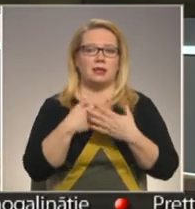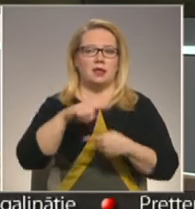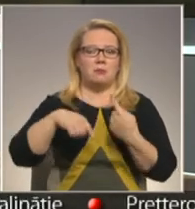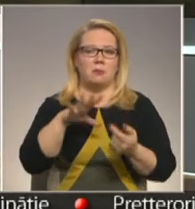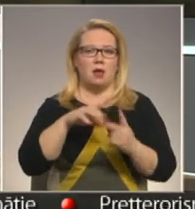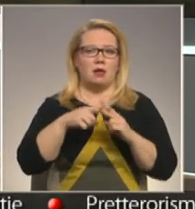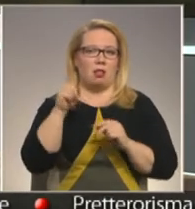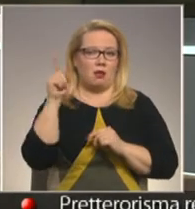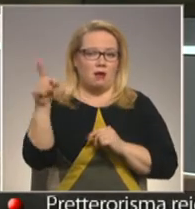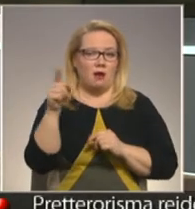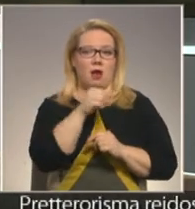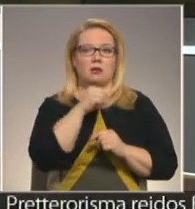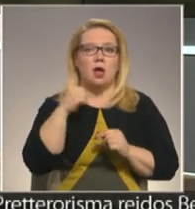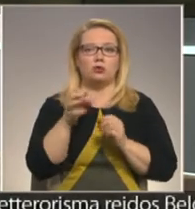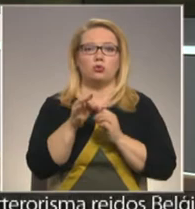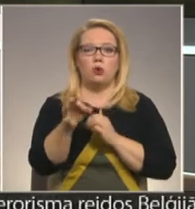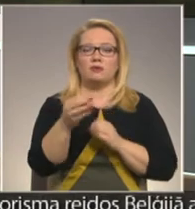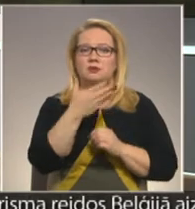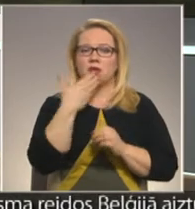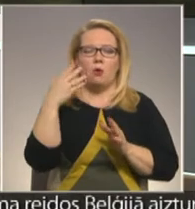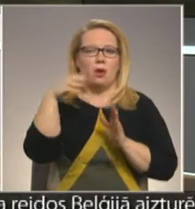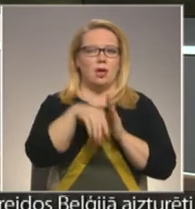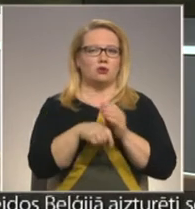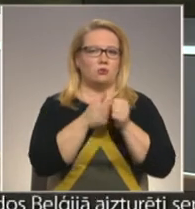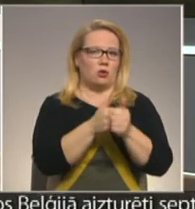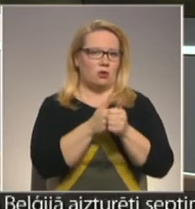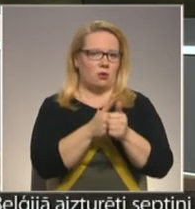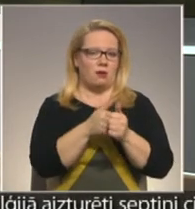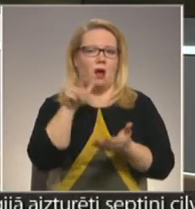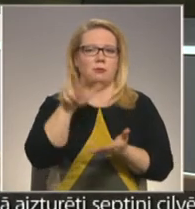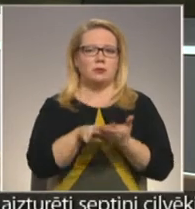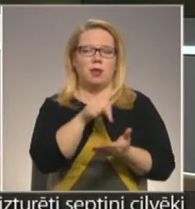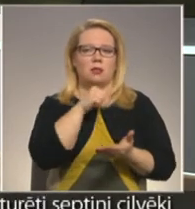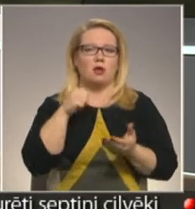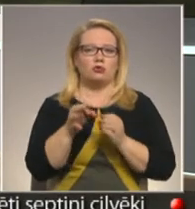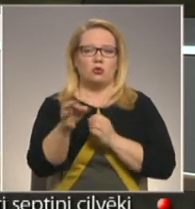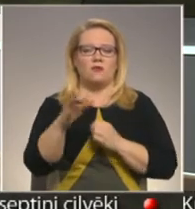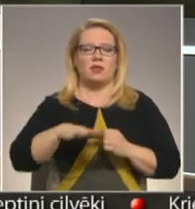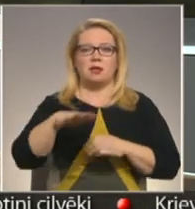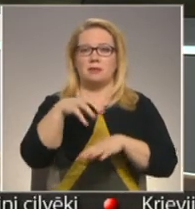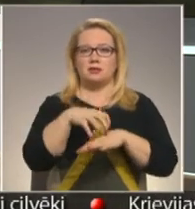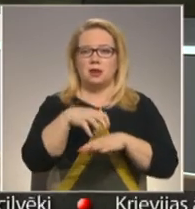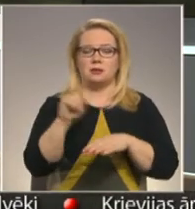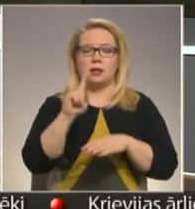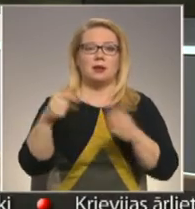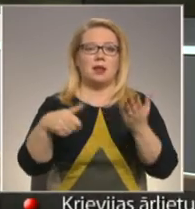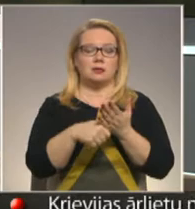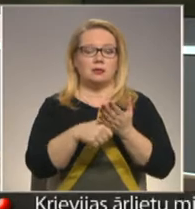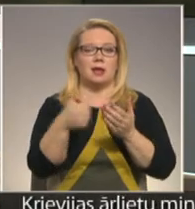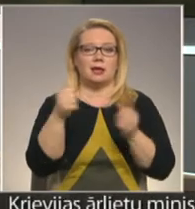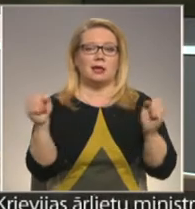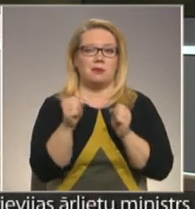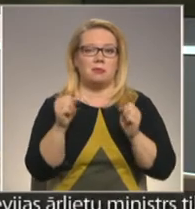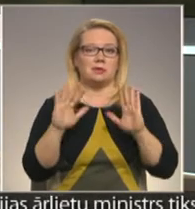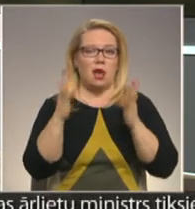intensitāte ir bijusi Jelgavā, bet Talsu novads nav iekļauts monitoringā, kā apstiprina Talsu novada ģimenes ārste. Ir reģistrēta gripas gadījuma,